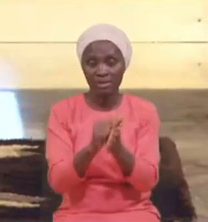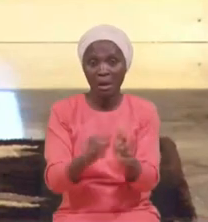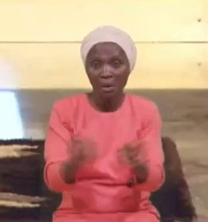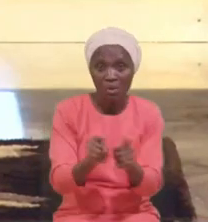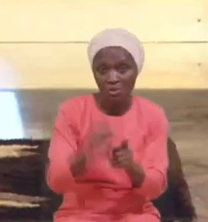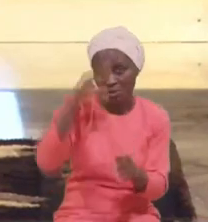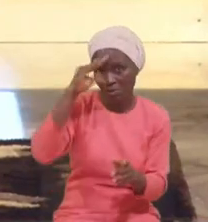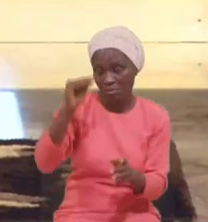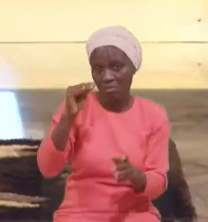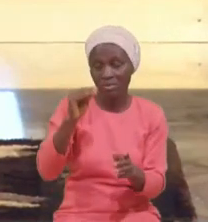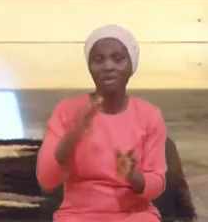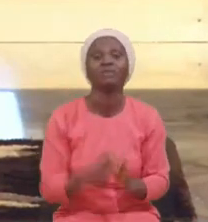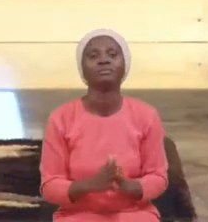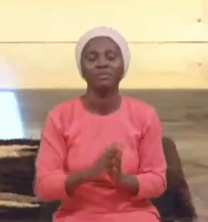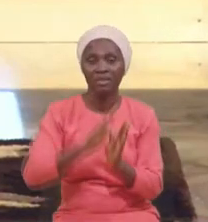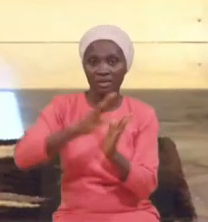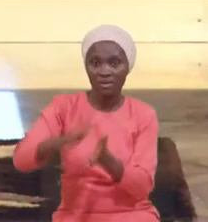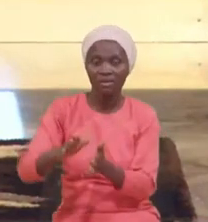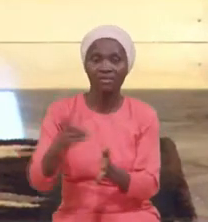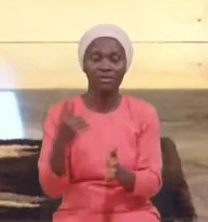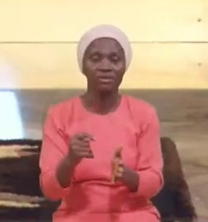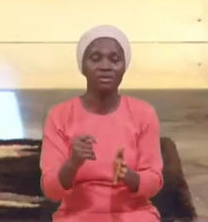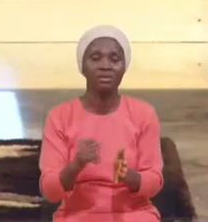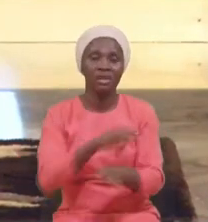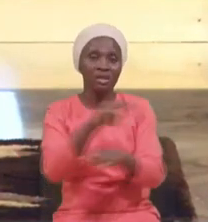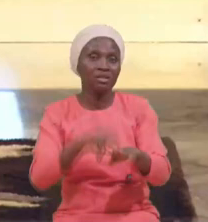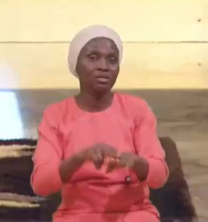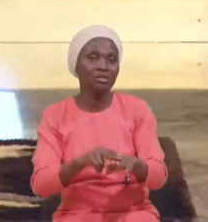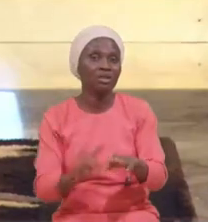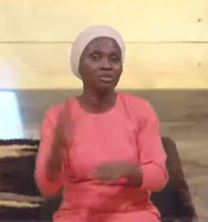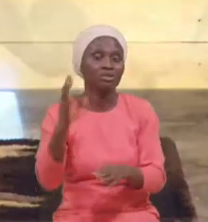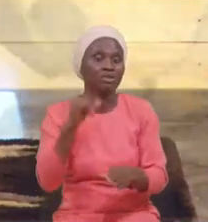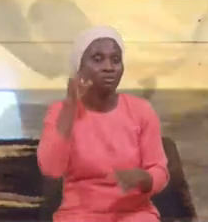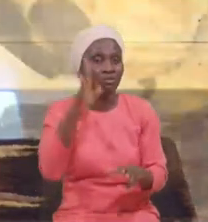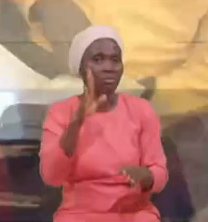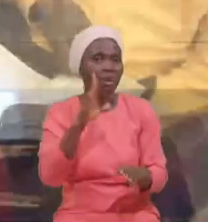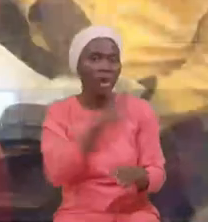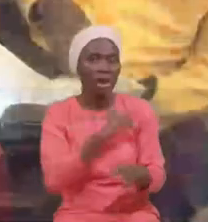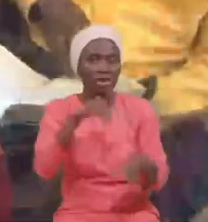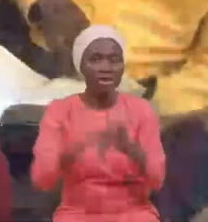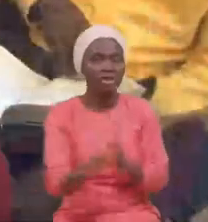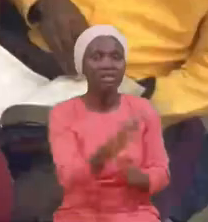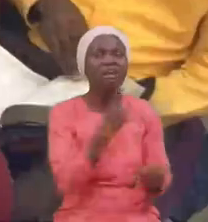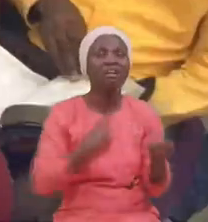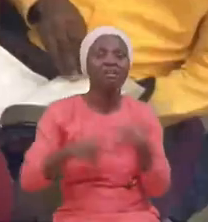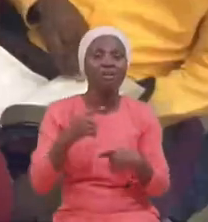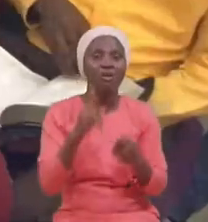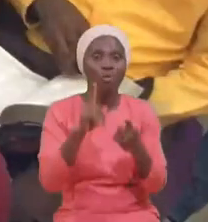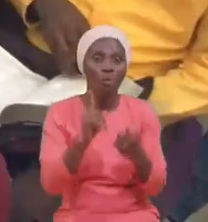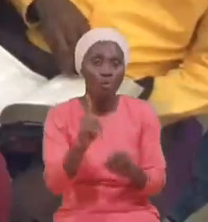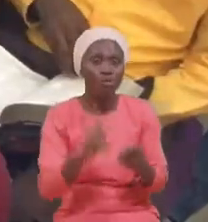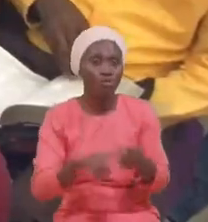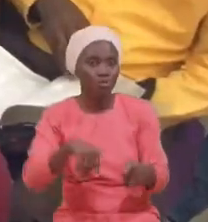même, les hommes, abandonnant l'usage naturel de la femme, se sont enflammés dans leurs